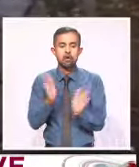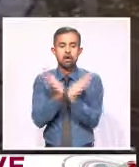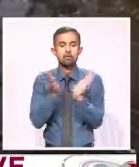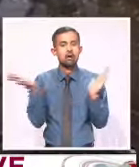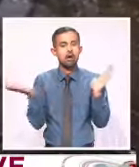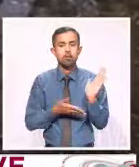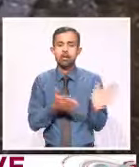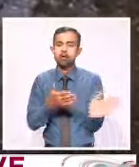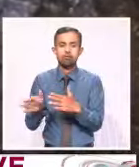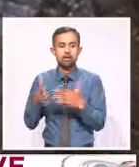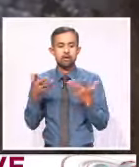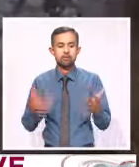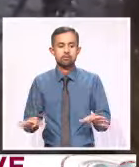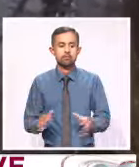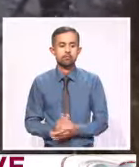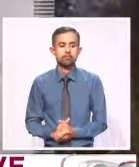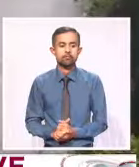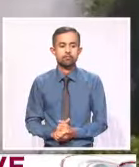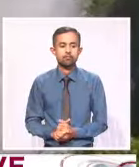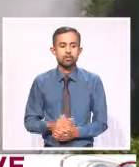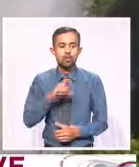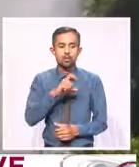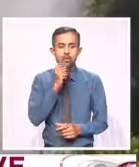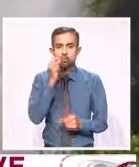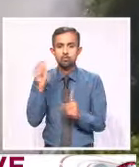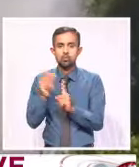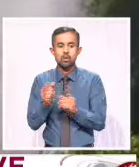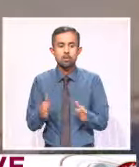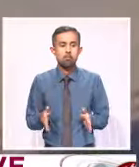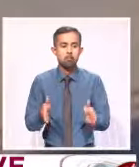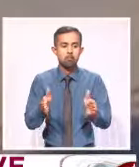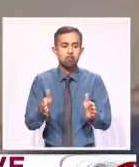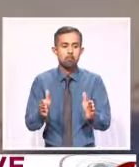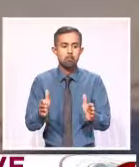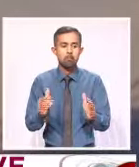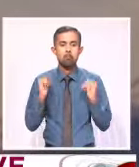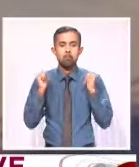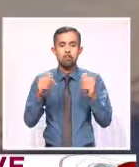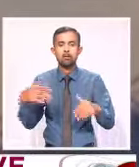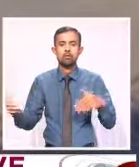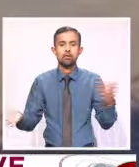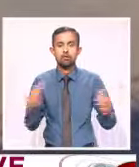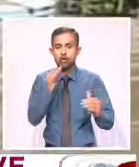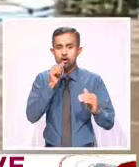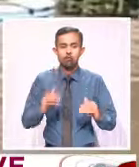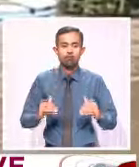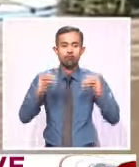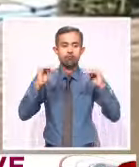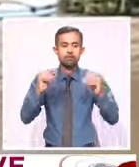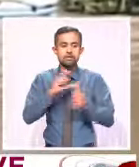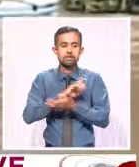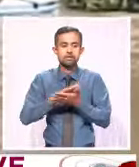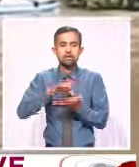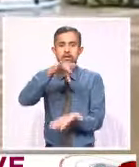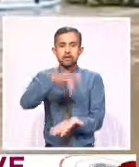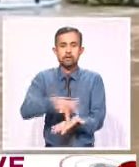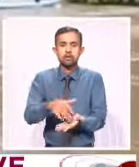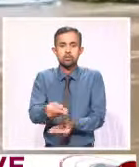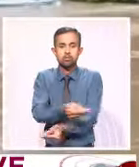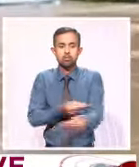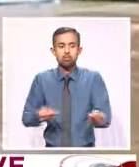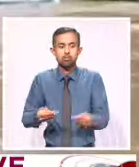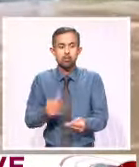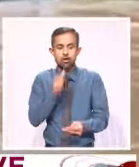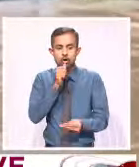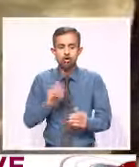කපා ඉවත් කර තිබෙනවා. කොළඹ පුත්තලම ප්‍රධාන මාර්ගයේ පාලම දෙපස ඉවුරු පිටාර ගැලීම නිසා හලාවත නගරයේ සහ ඒ අවට